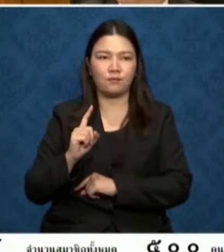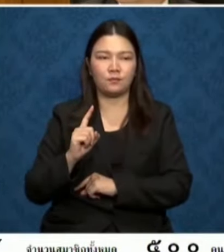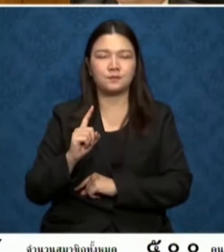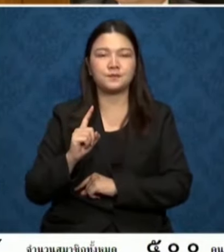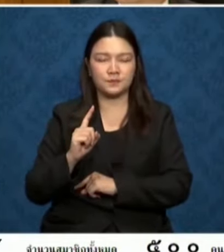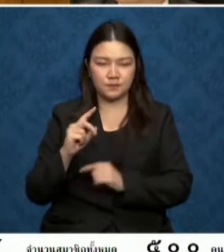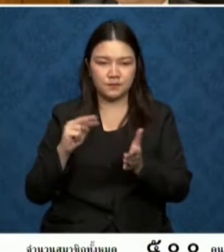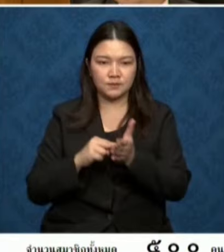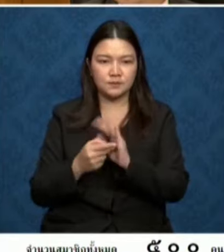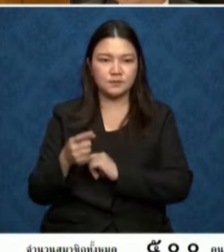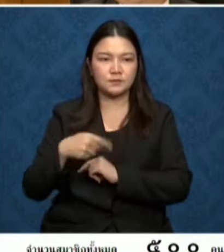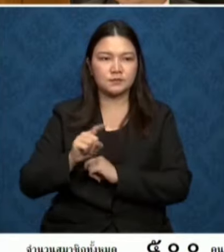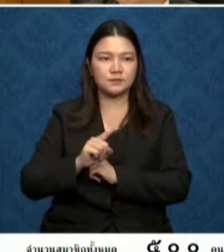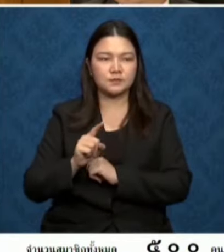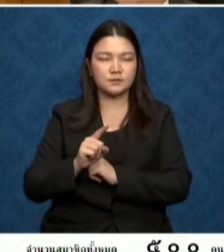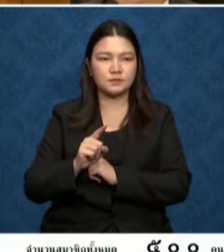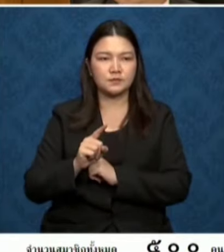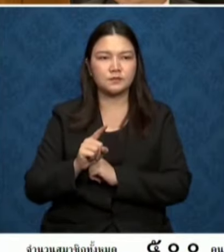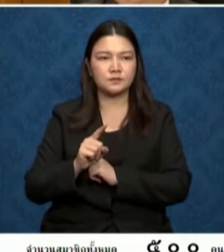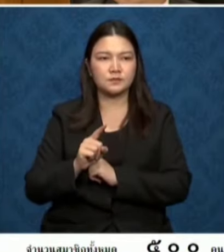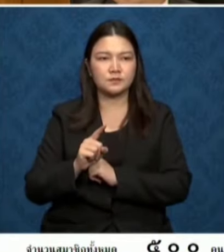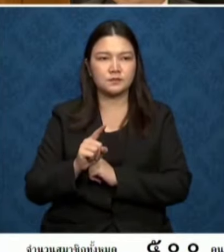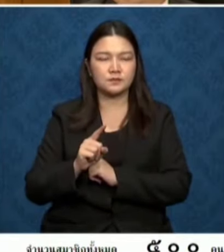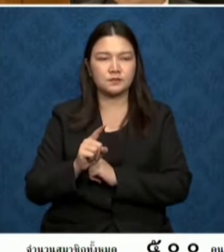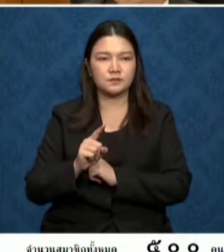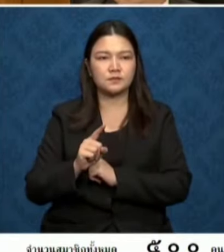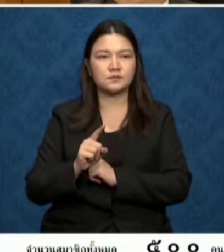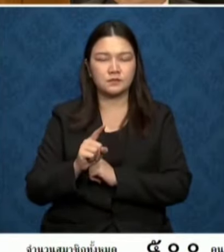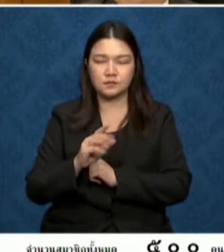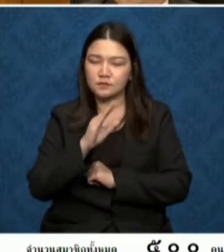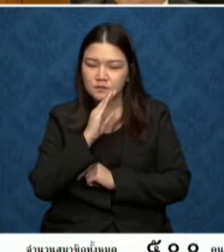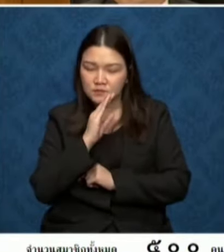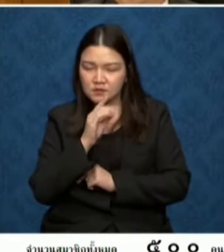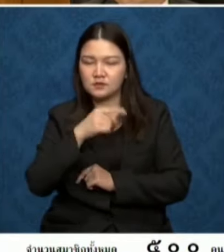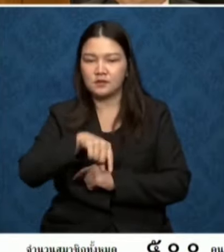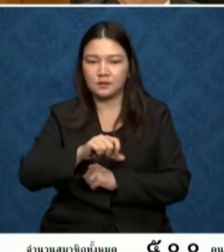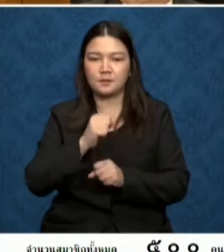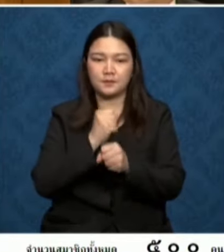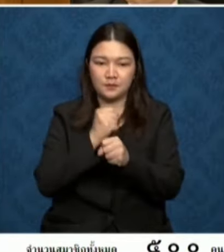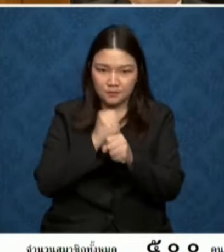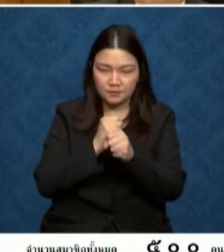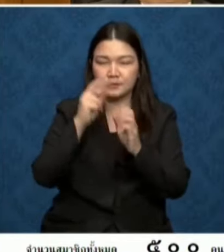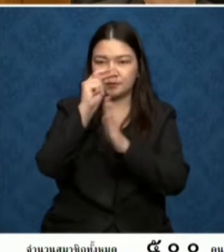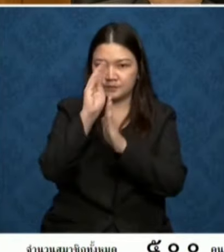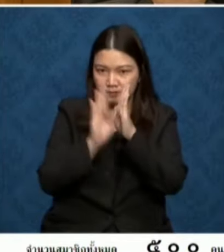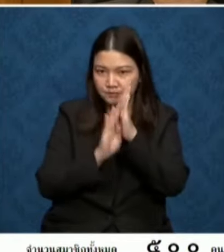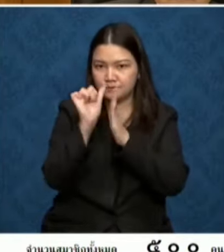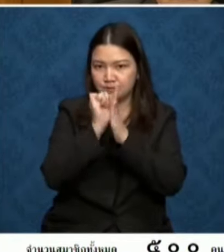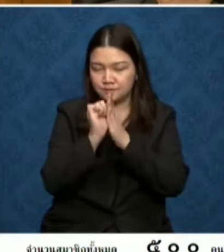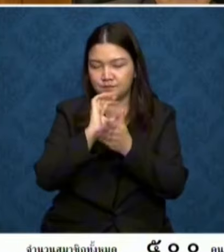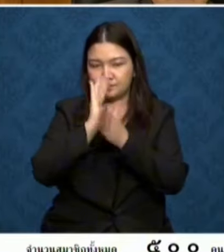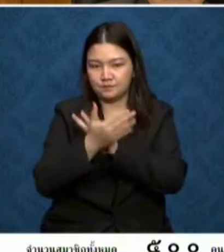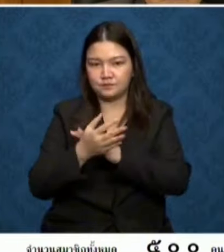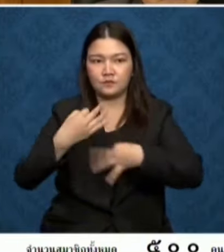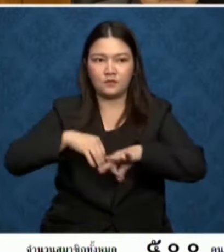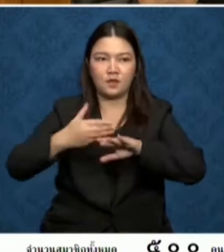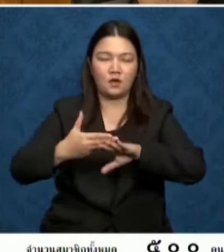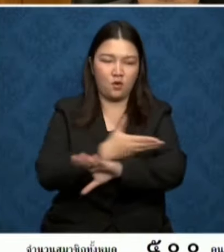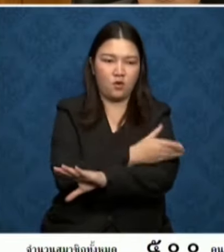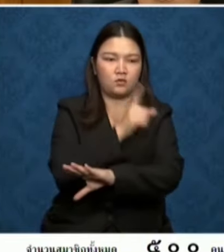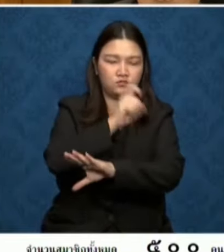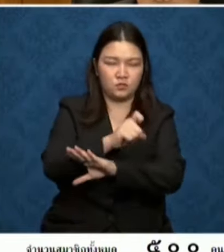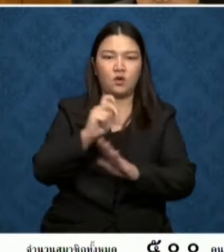ไป regulate เป็นการไป facilitate เนี่ยถ้าจะสร้างผลงานสร้างความเปลี่ยนแปลงมันต้องมีการรื้อกฎเกณฑ์กติ